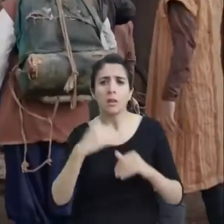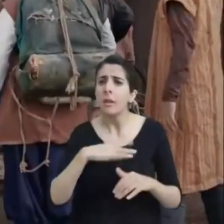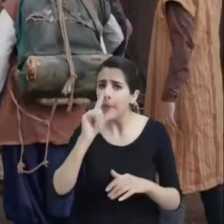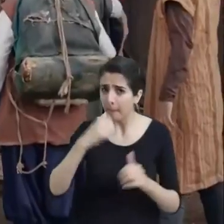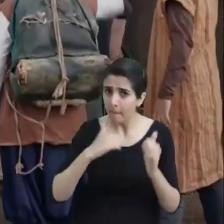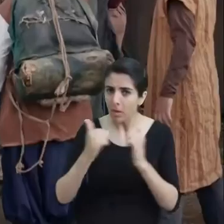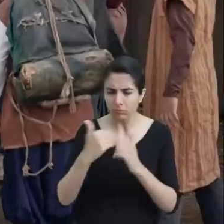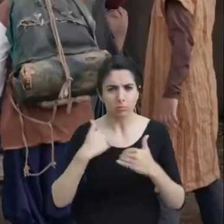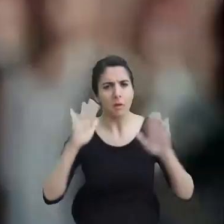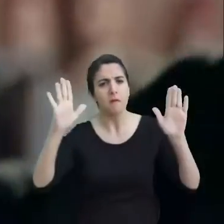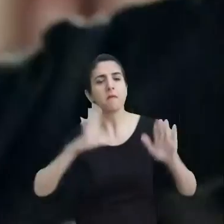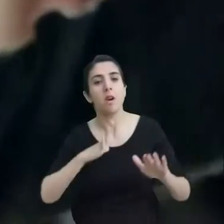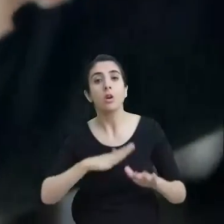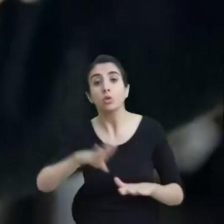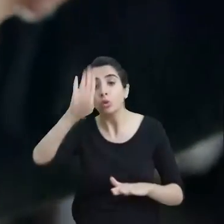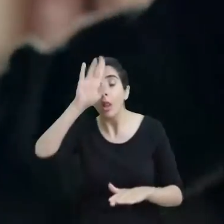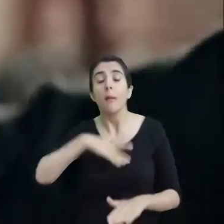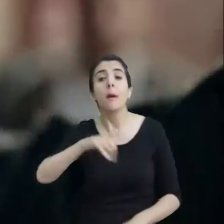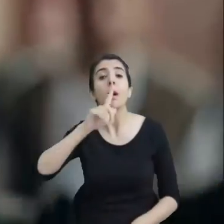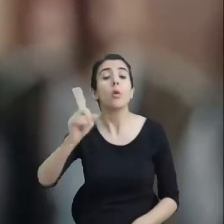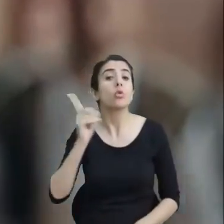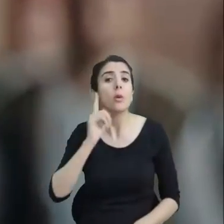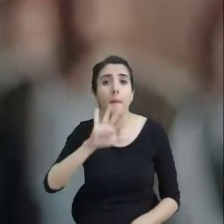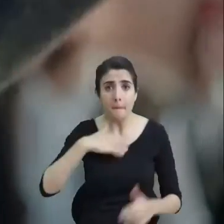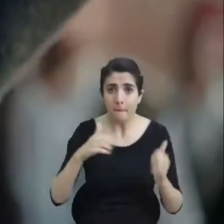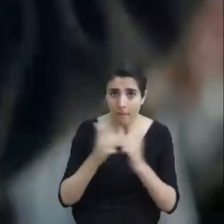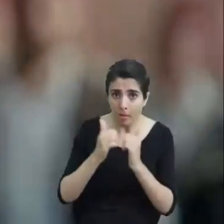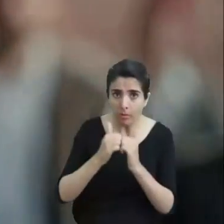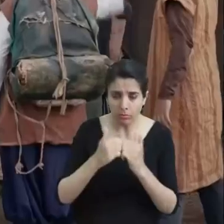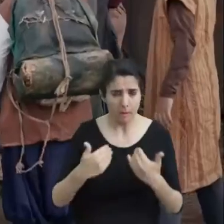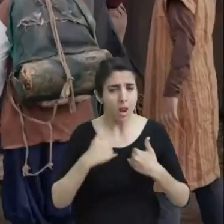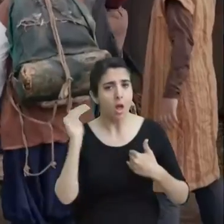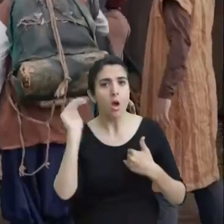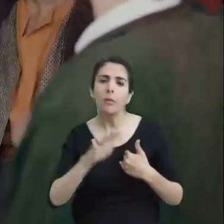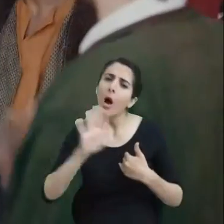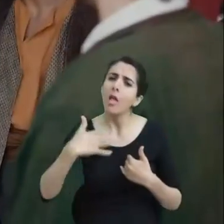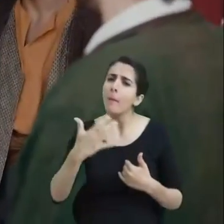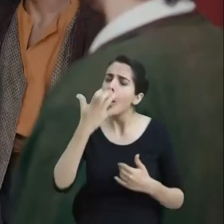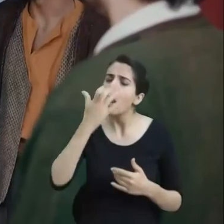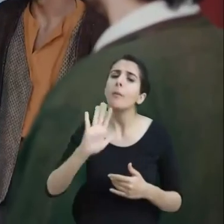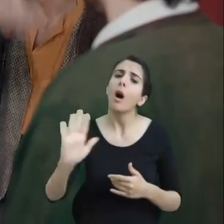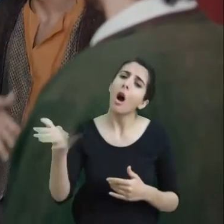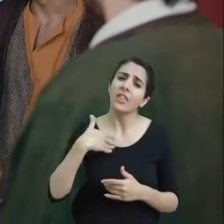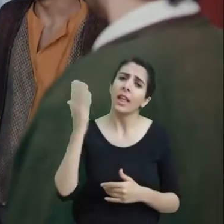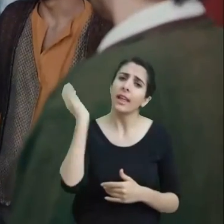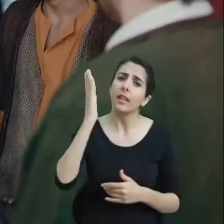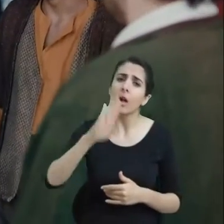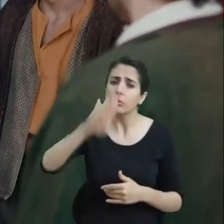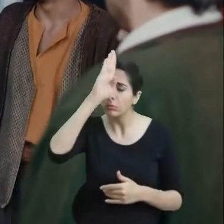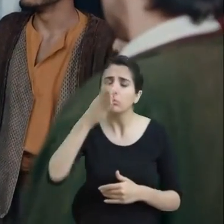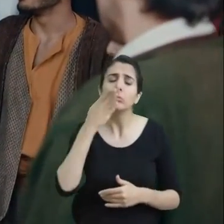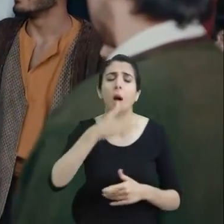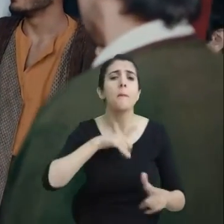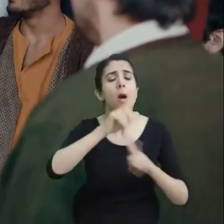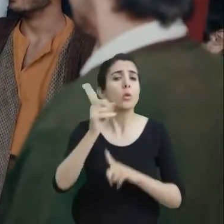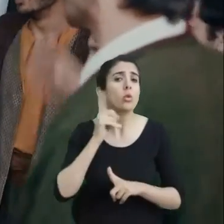Kim benimledir? Biz! Sultan'ın sesimizi duyurmaya kim benimledir? Biz! O zaman ne bekliyoruz? Yürüyelim